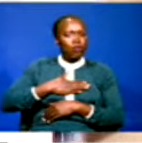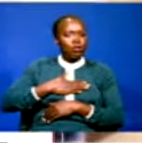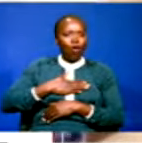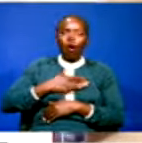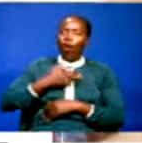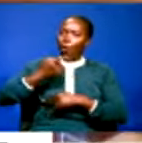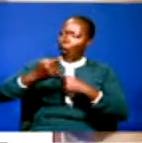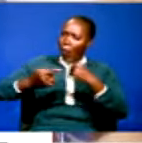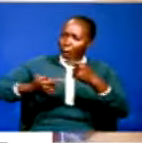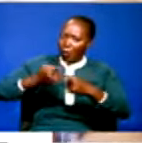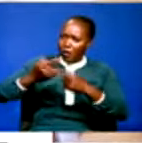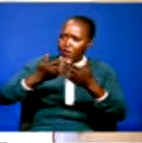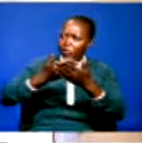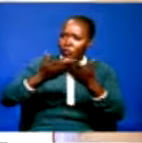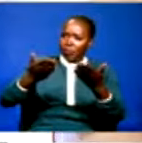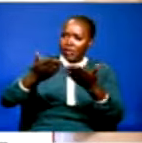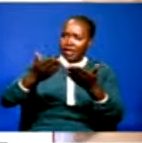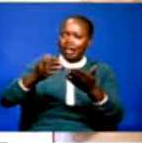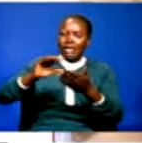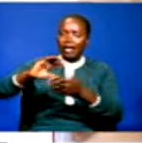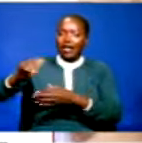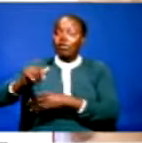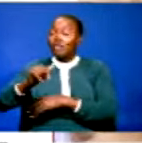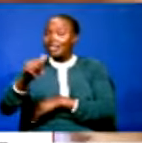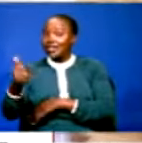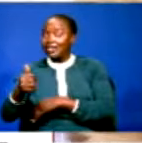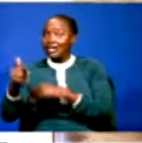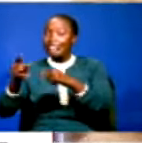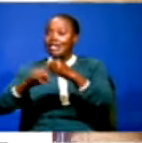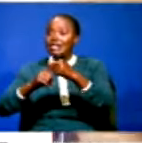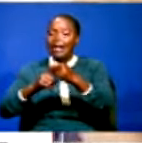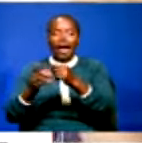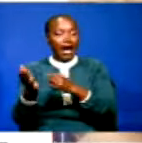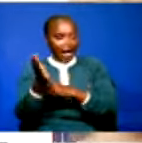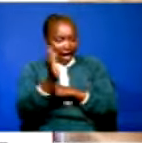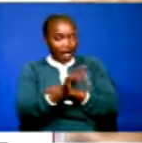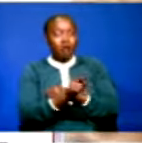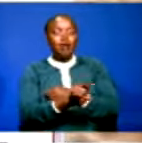ambayo iliwekwa kaunti hizo ngine sita. He said, "I'm going to go to the first time."